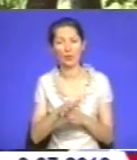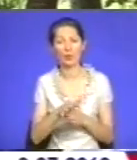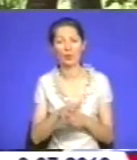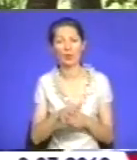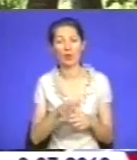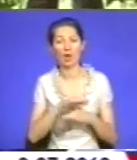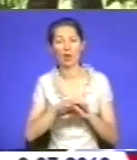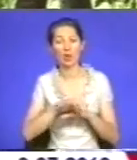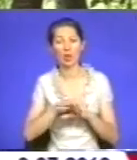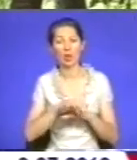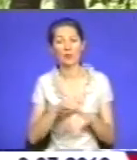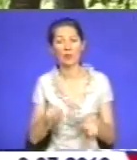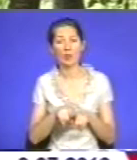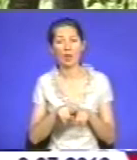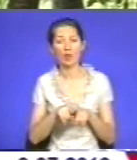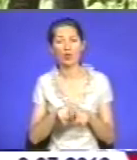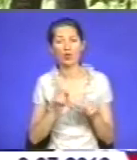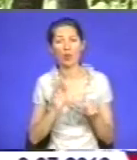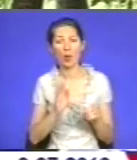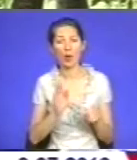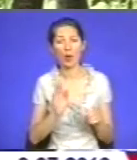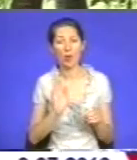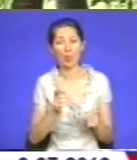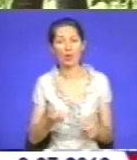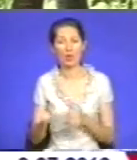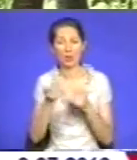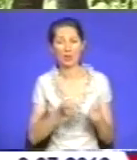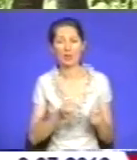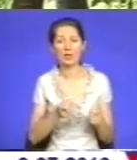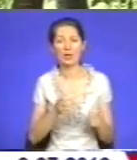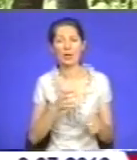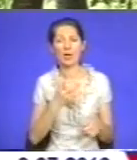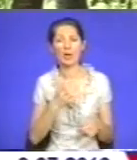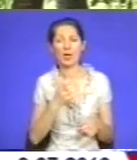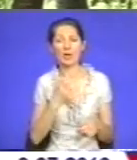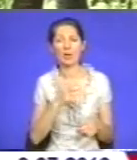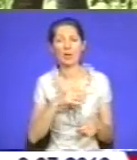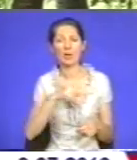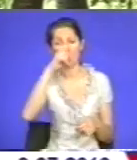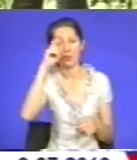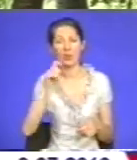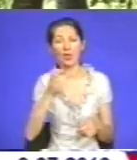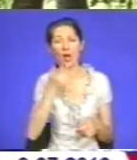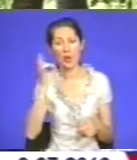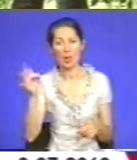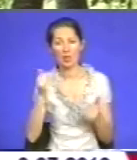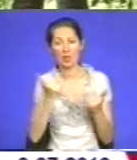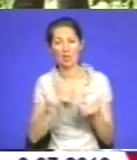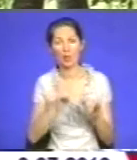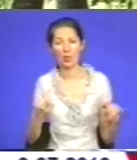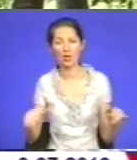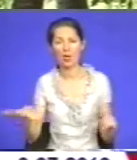шкідники. Також вона була до нас завезена із Південної Америки. Зараз поширена